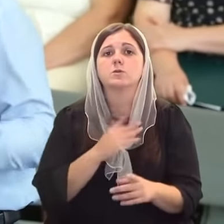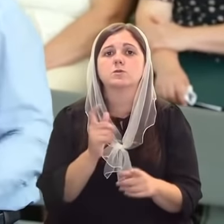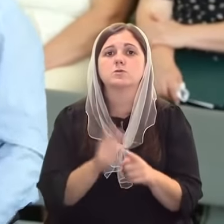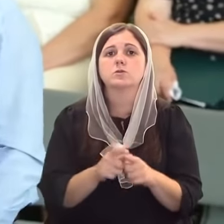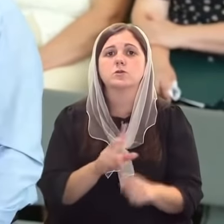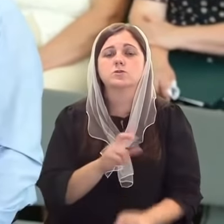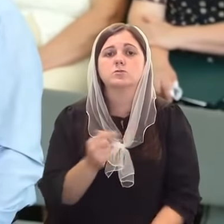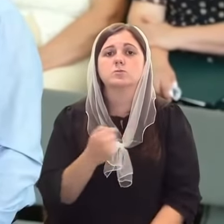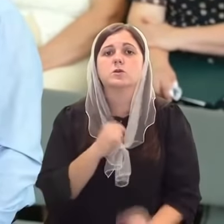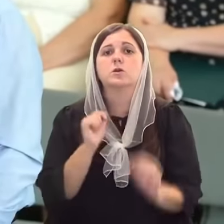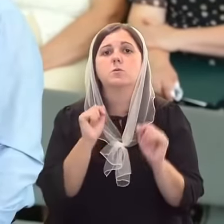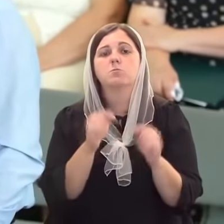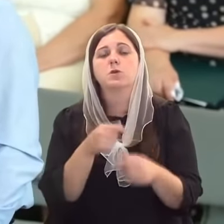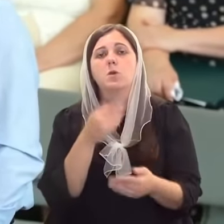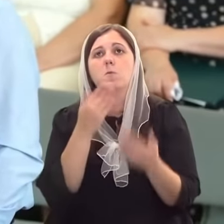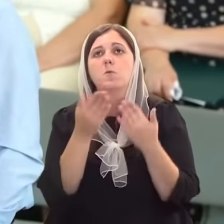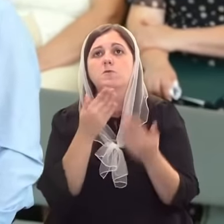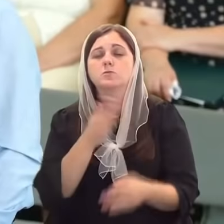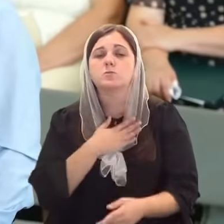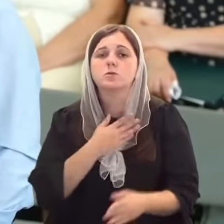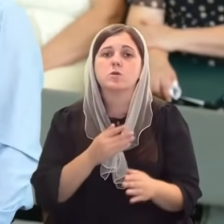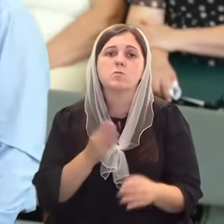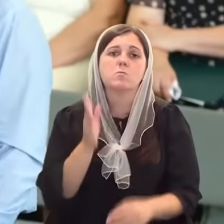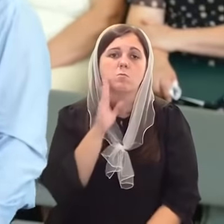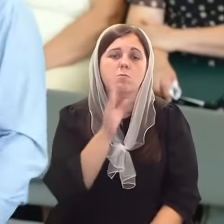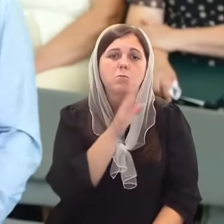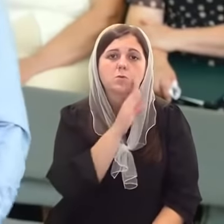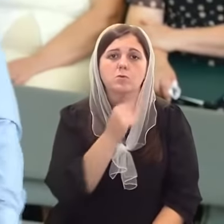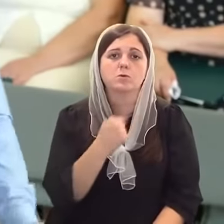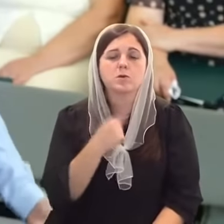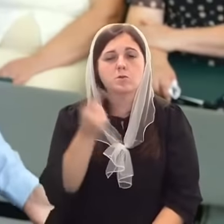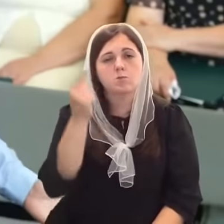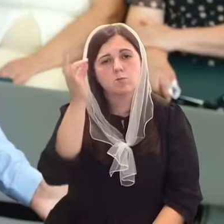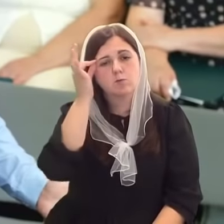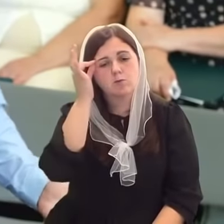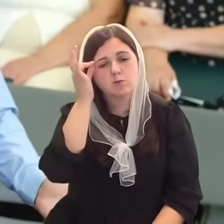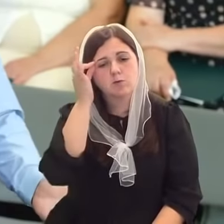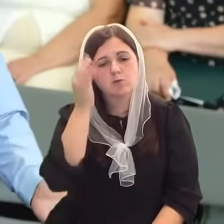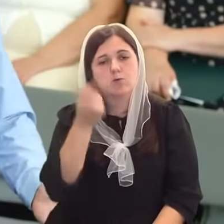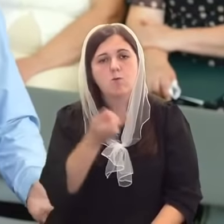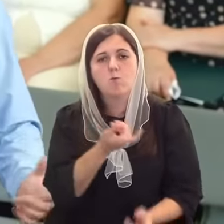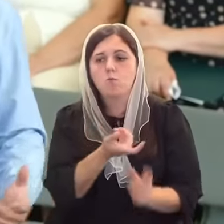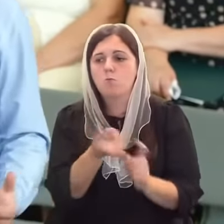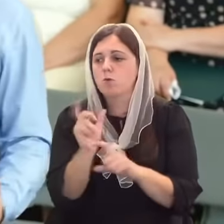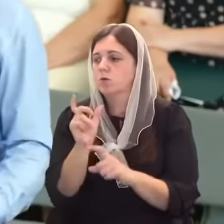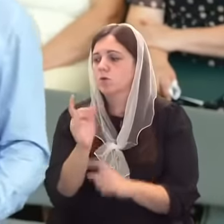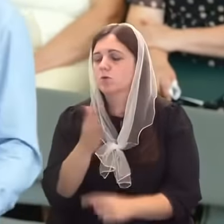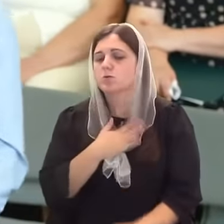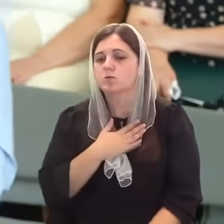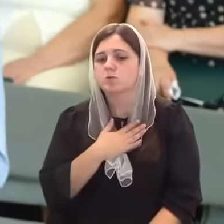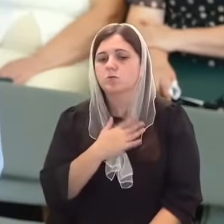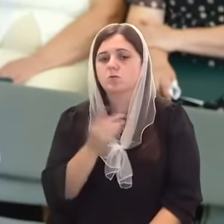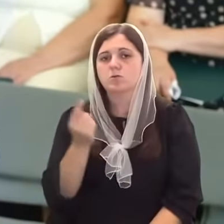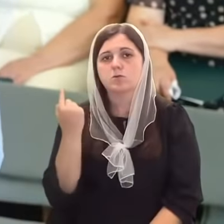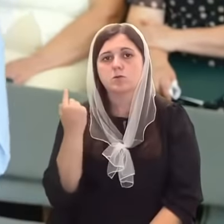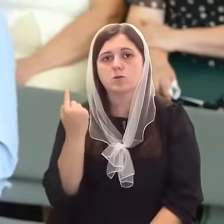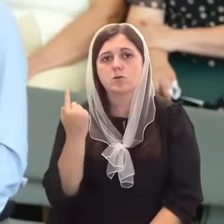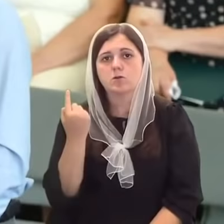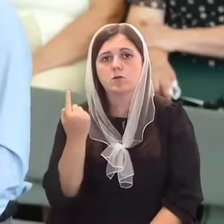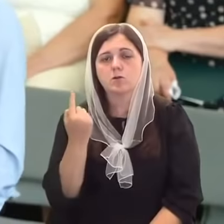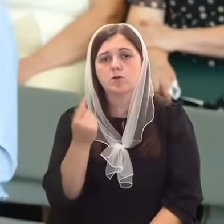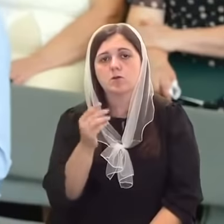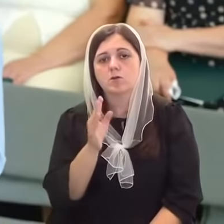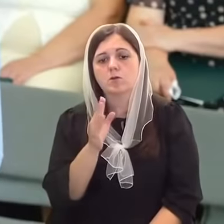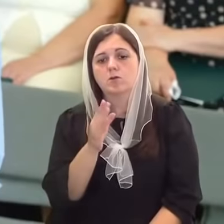чтобы заговорить с моей мамой. Я помню, что я разворачиваюсь к ней, держу руку конфет